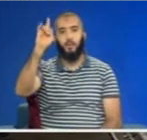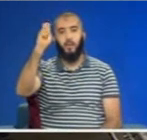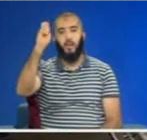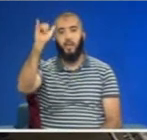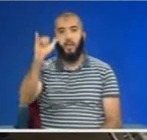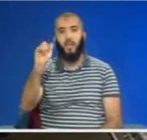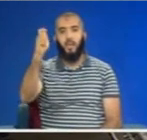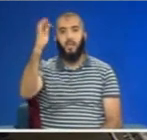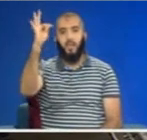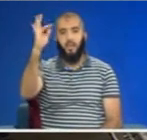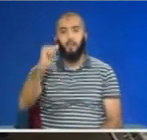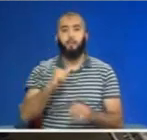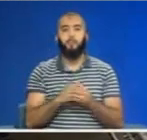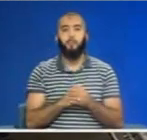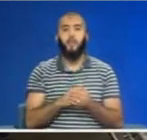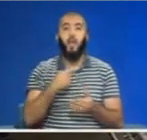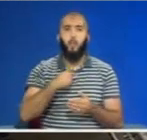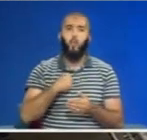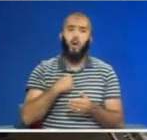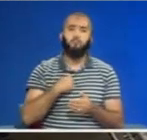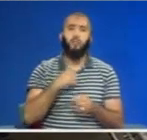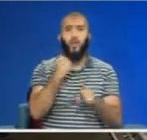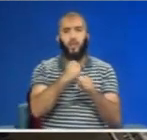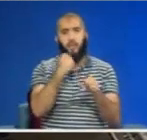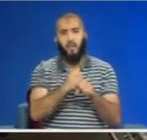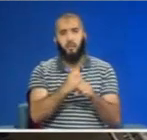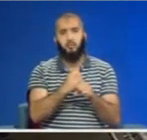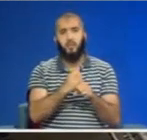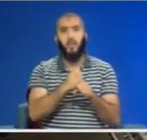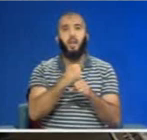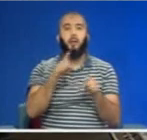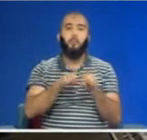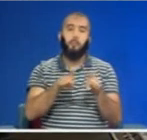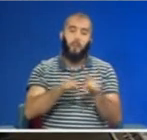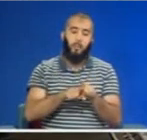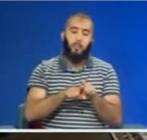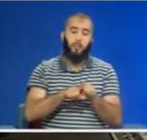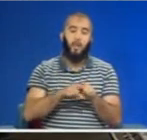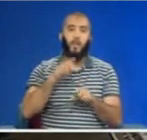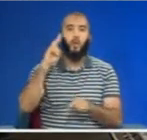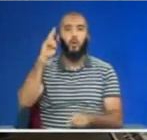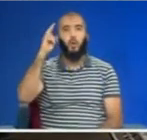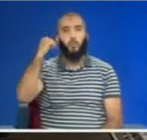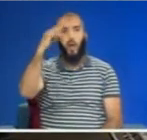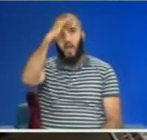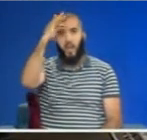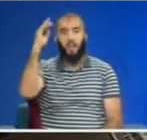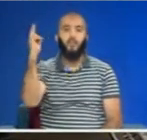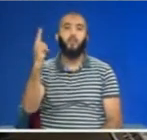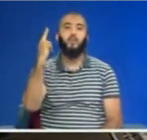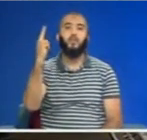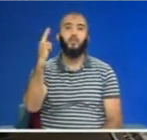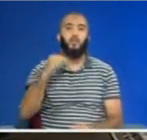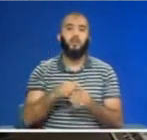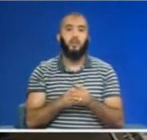الأخ أنا حياة عاملة وطالبة. نعم. في وقت الخدمة والقراية حلفت